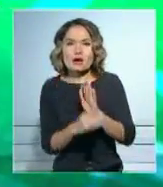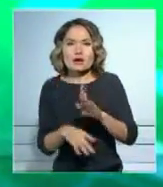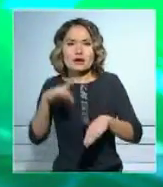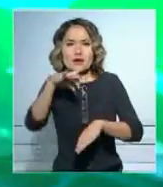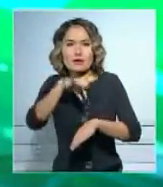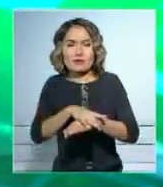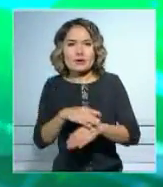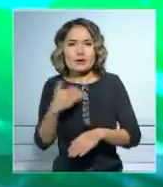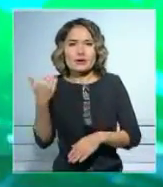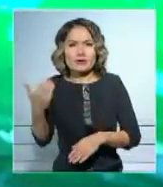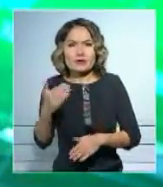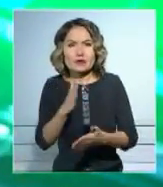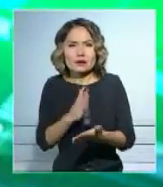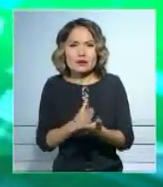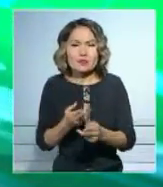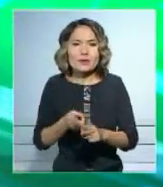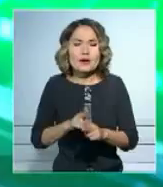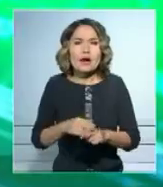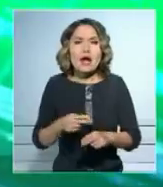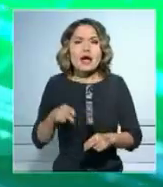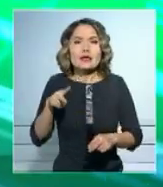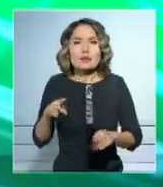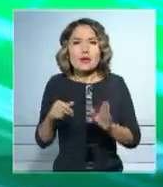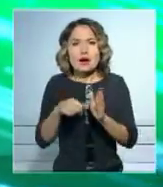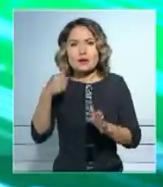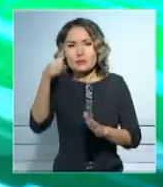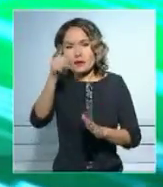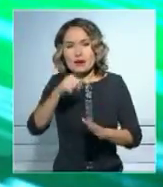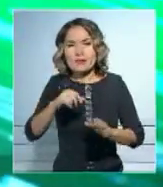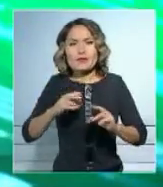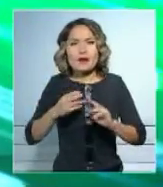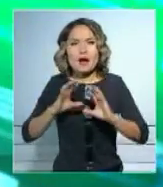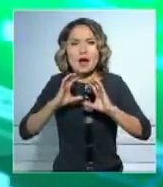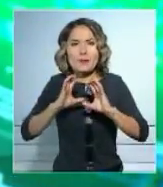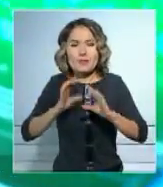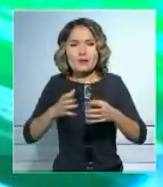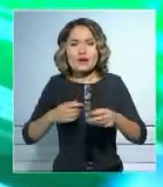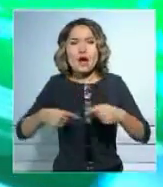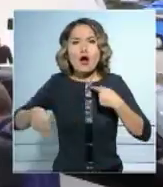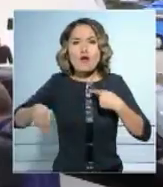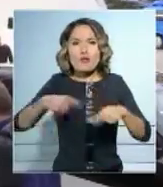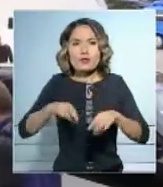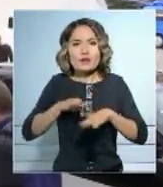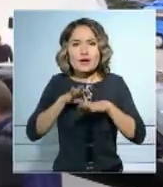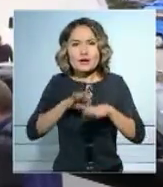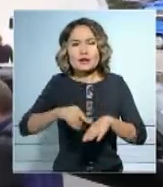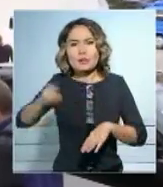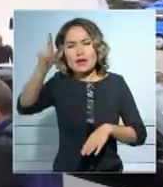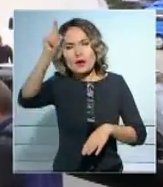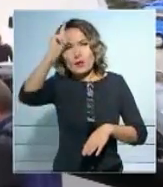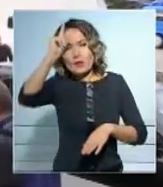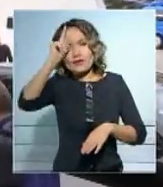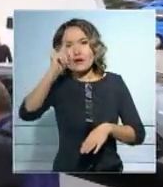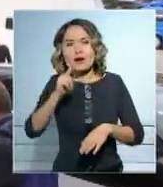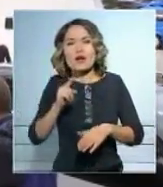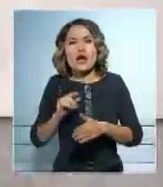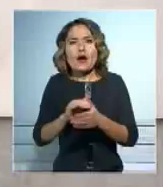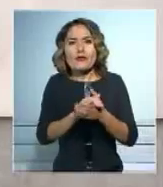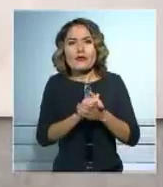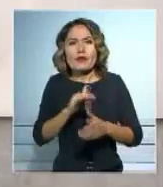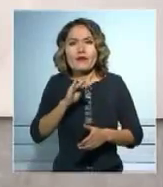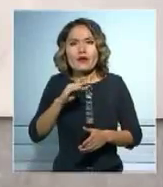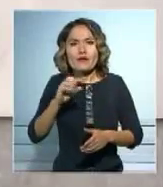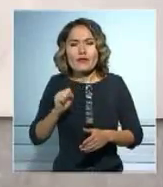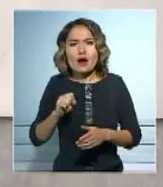болды. Жергілікті ақпарат құралдарының хабарлауынша, 2006 жылы әлем біріншілігін қабылдау үшін өткен таласта германиялық одақ